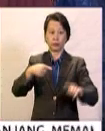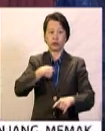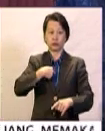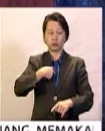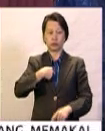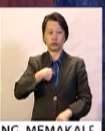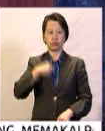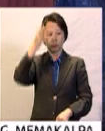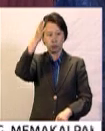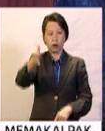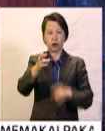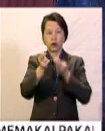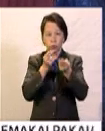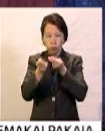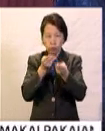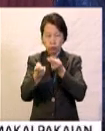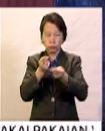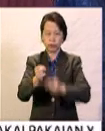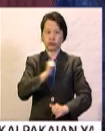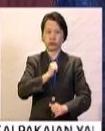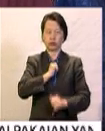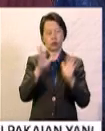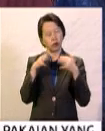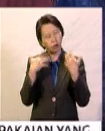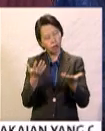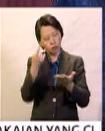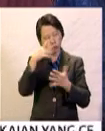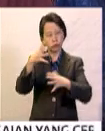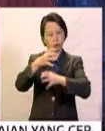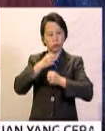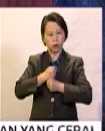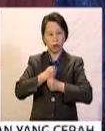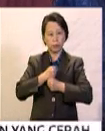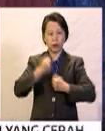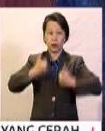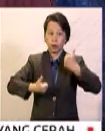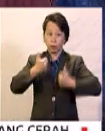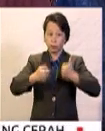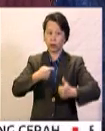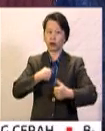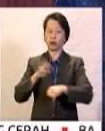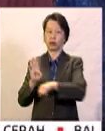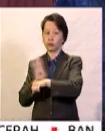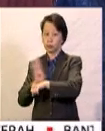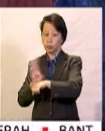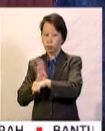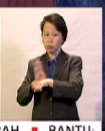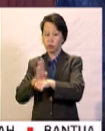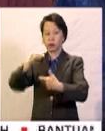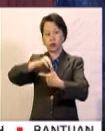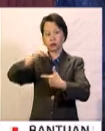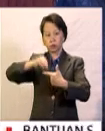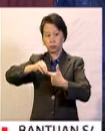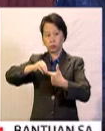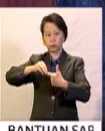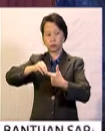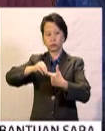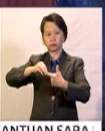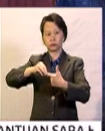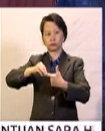akan usahalah sendiri macam mana untuk dapatkan, sama ada saya meniaga ataupun